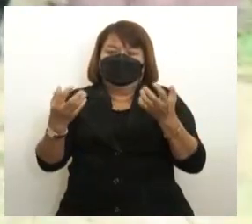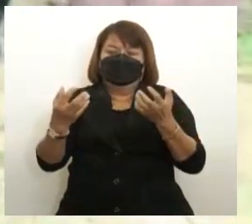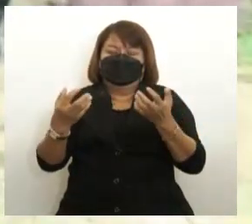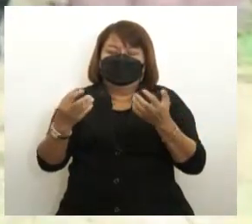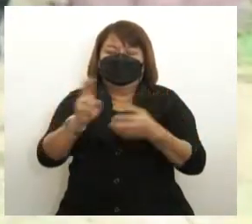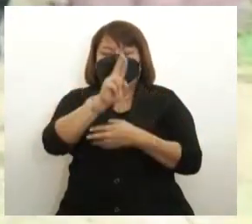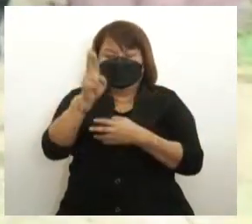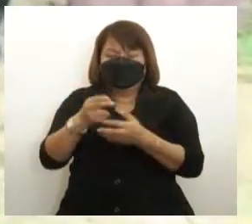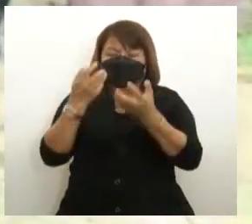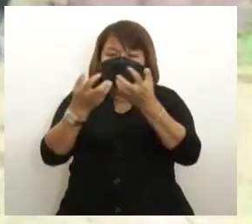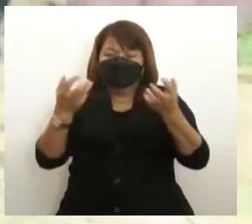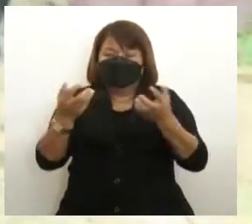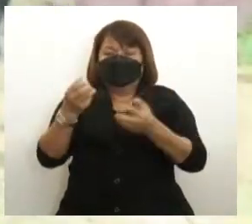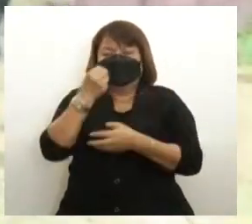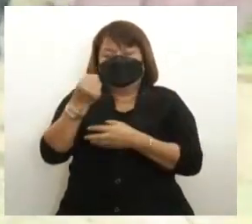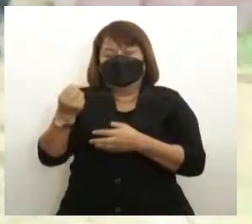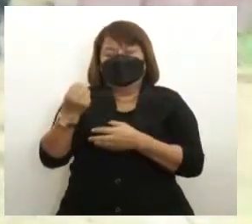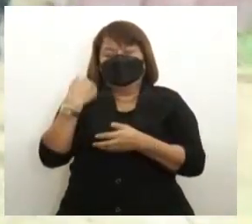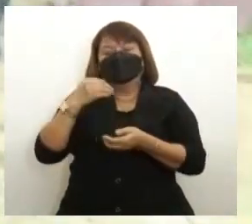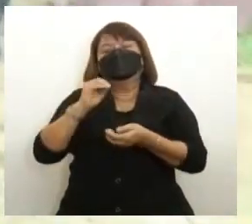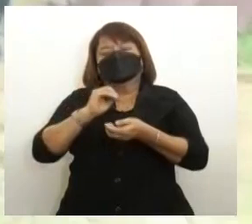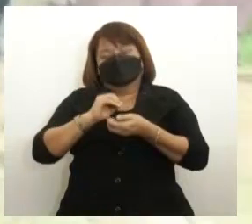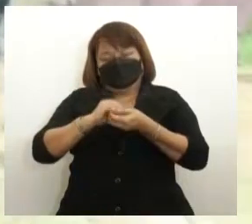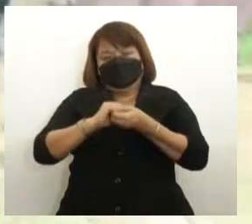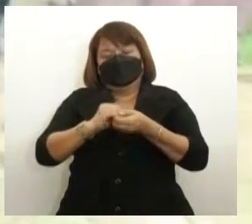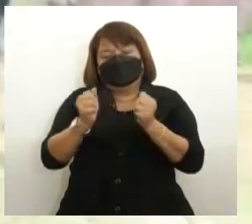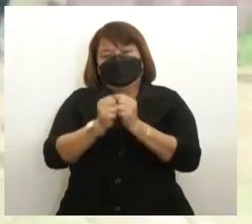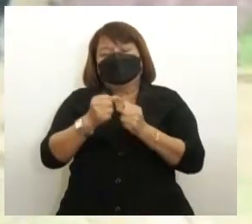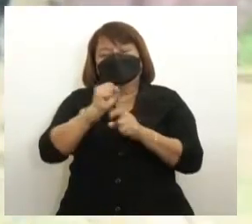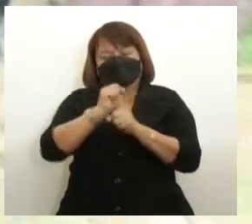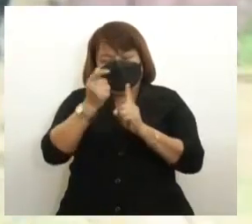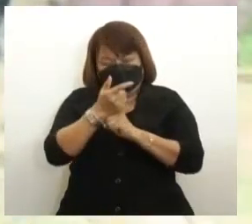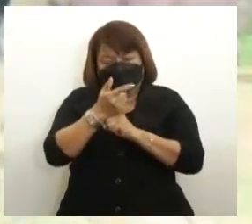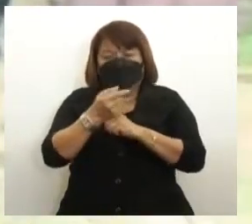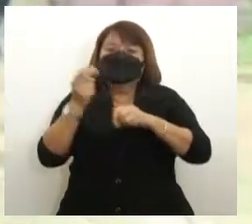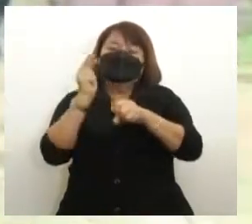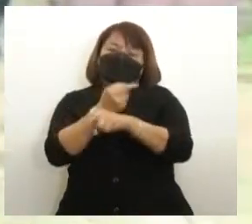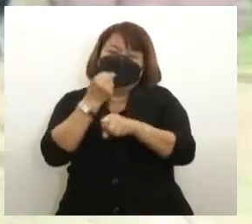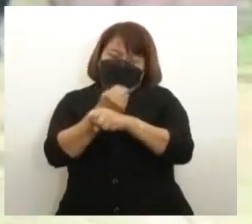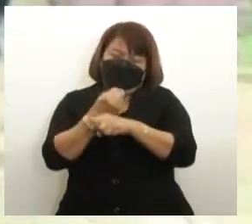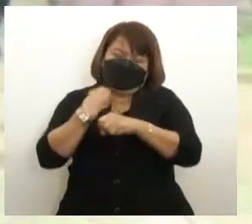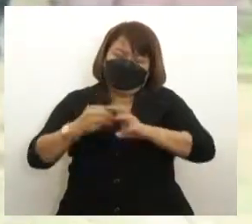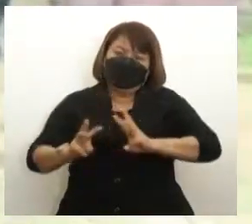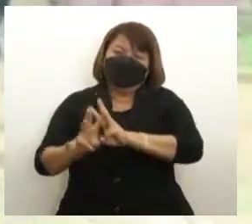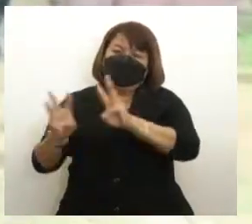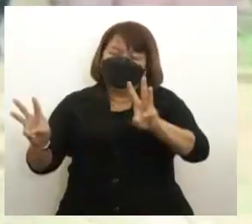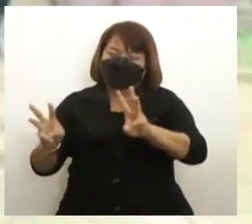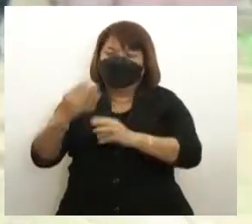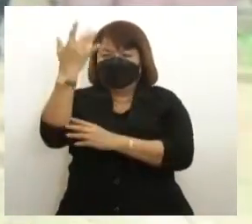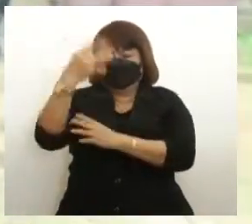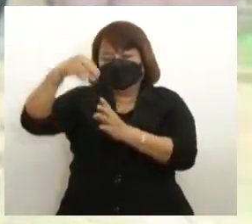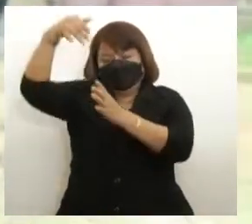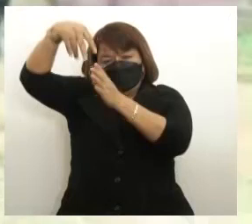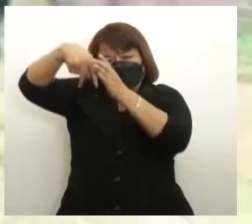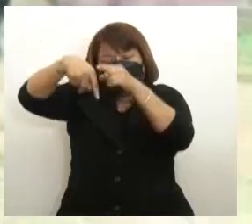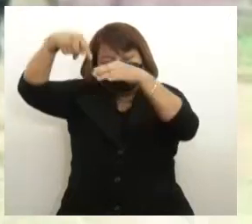สดุเป็นสิ่งที่เป็นมิตรกับสิ่งแวดล้อมก็คือหินนะครับก้อนใหญ่ๆให้มีช่องว่างฝนตกมาเขาก็จะซึมลงเ